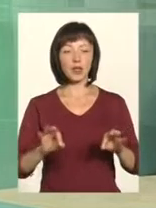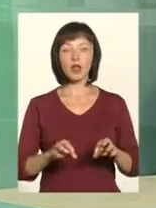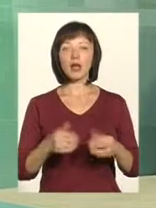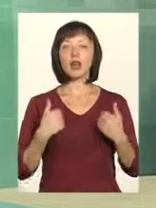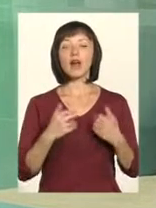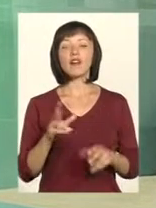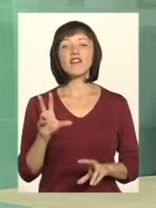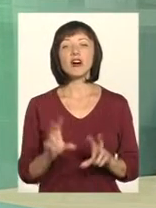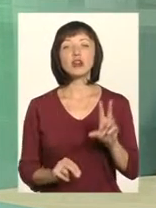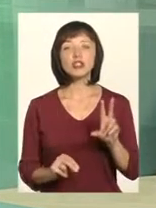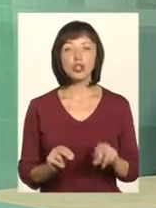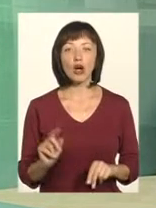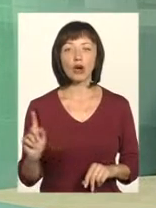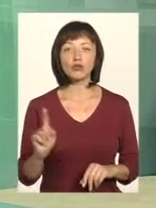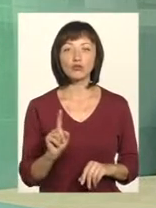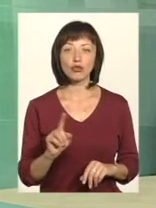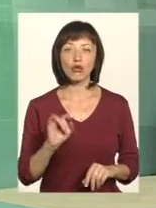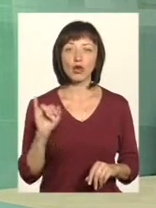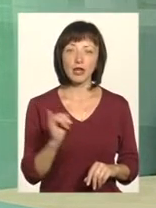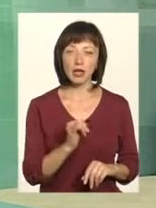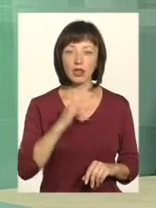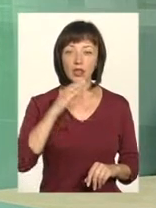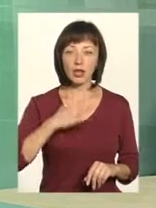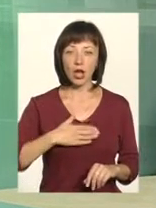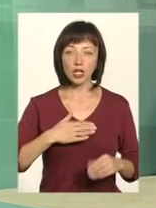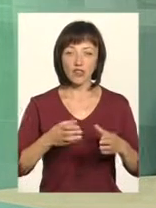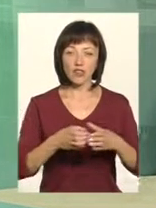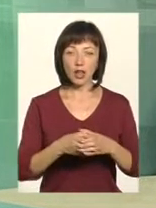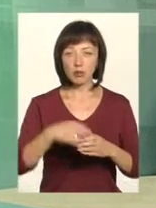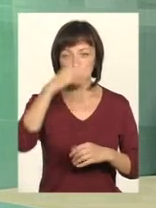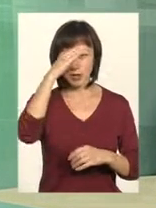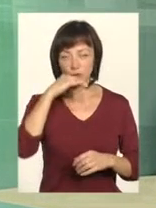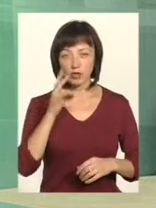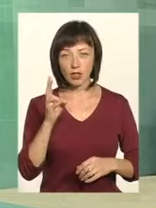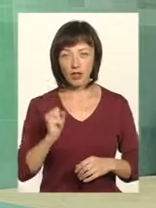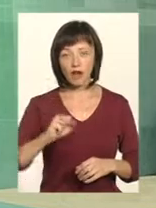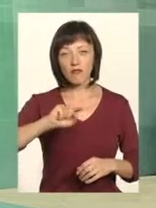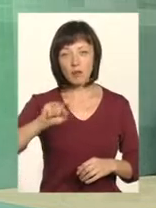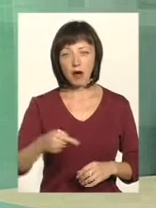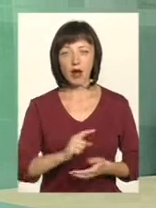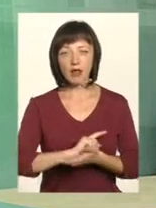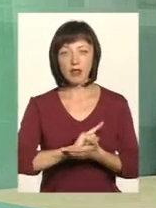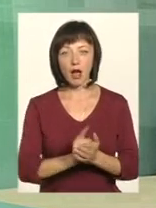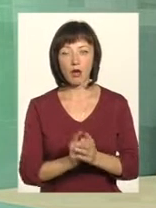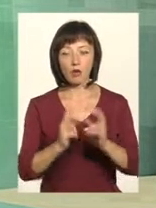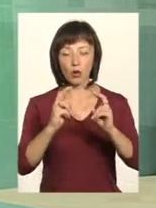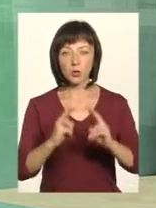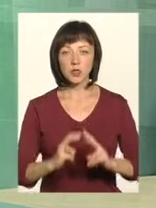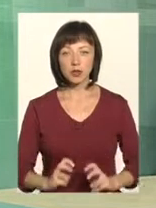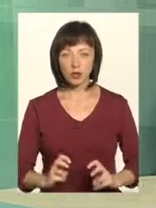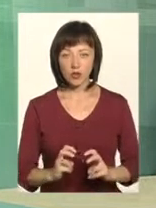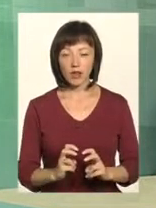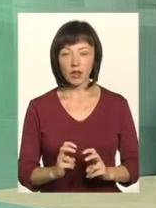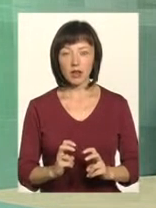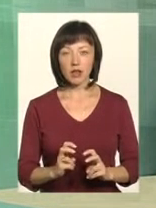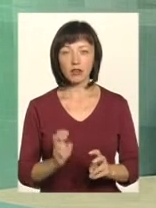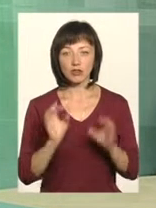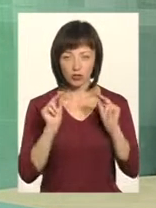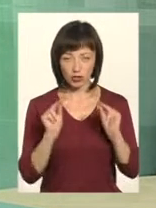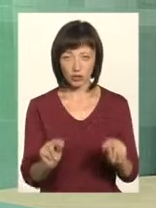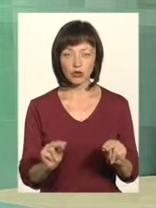Вважаю, що і наша фракція «Батьківщина» вимагає негайного розслідування, неупередженого